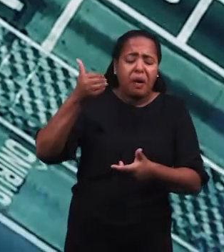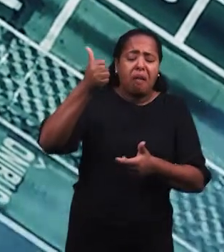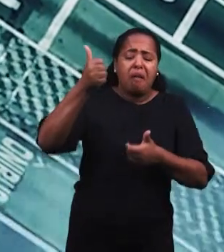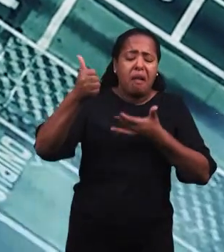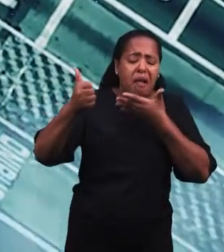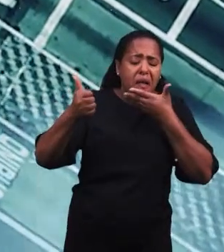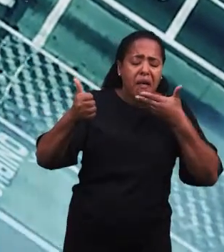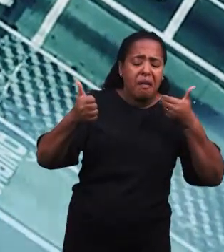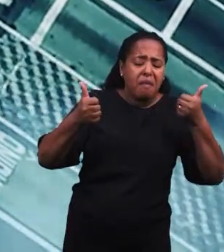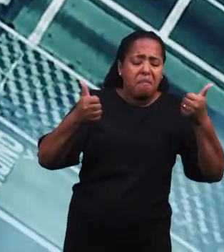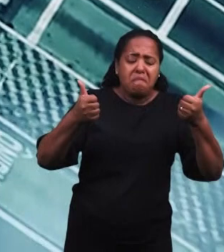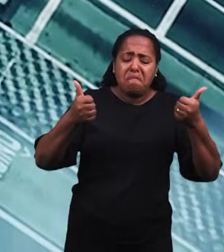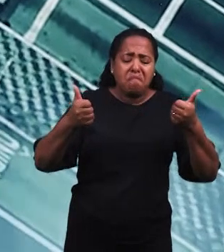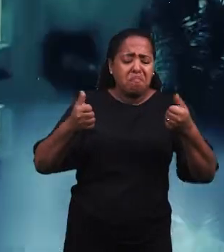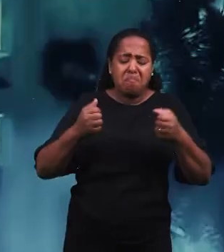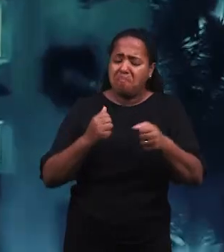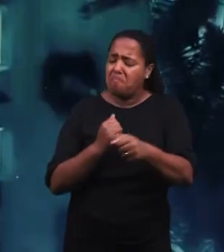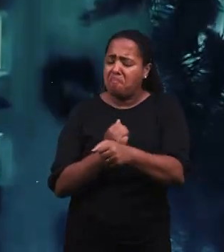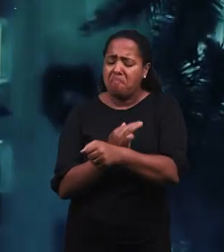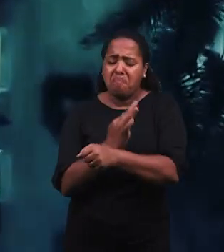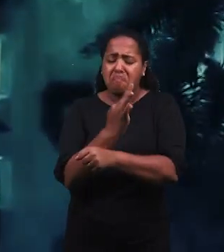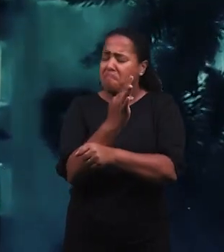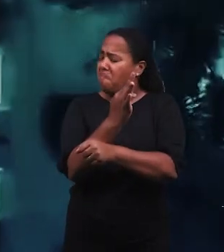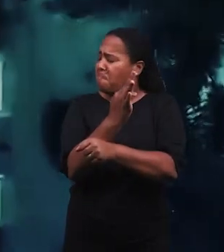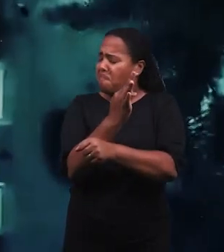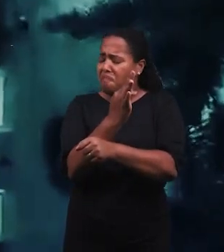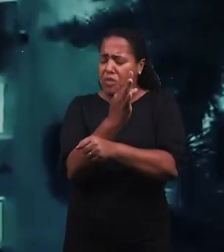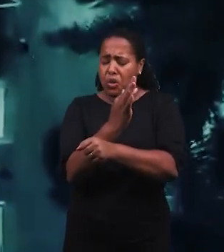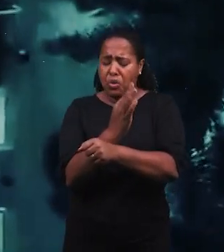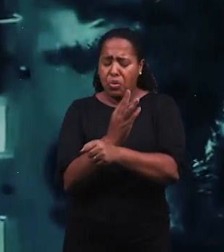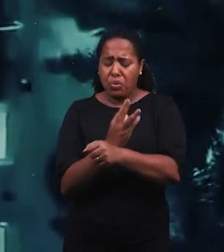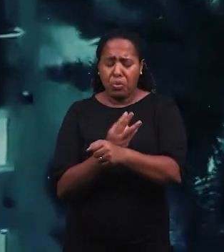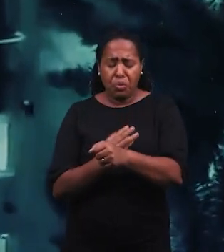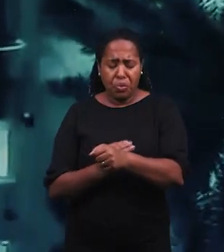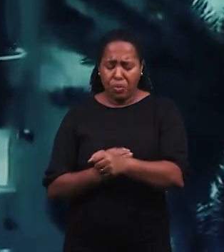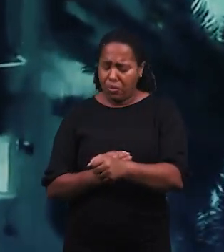чтобы жизнь моя сама могла как-то улучшиться.